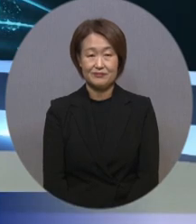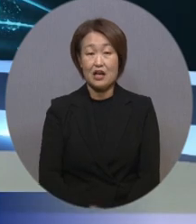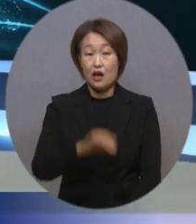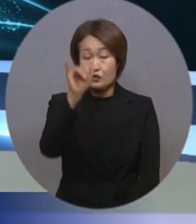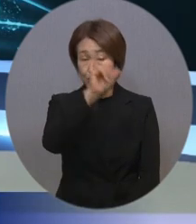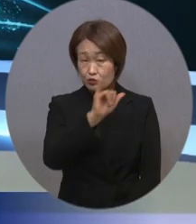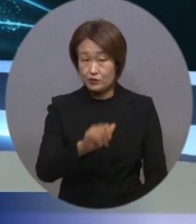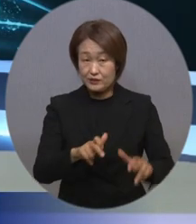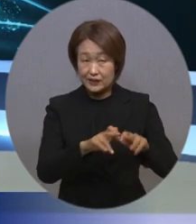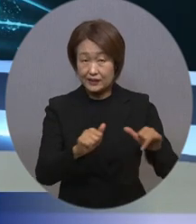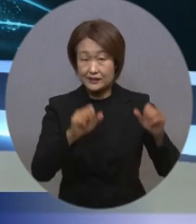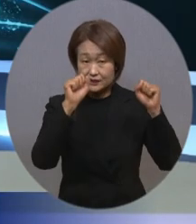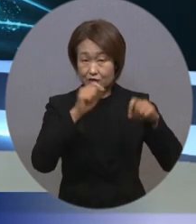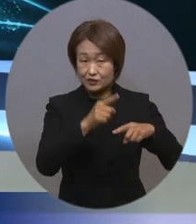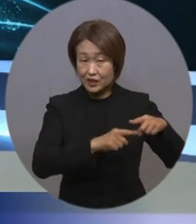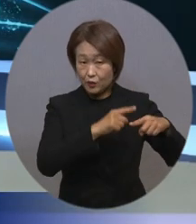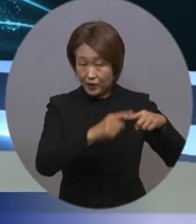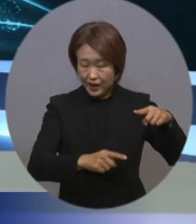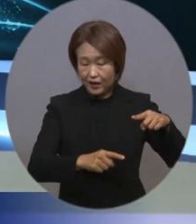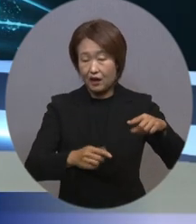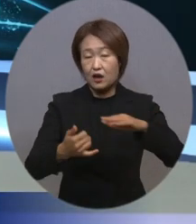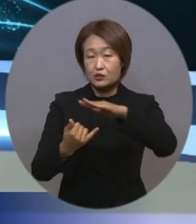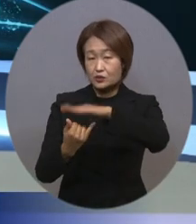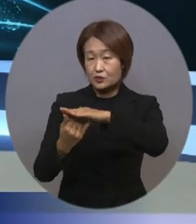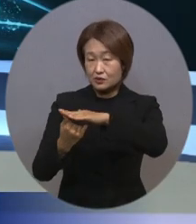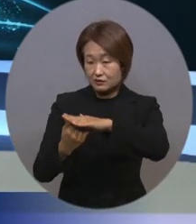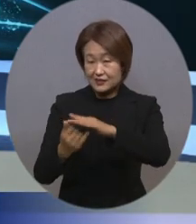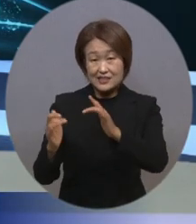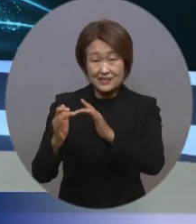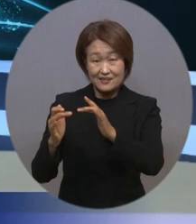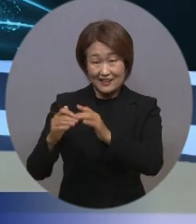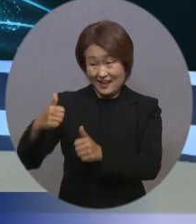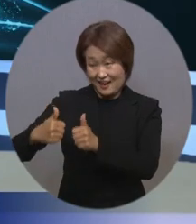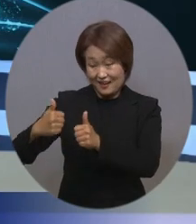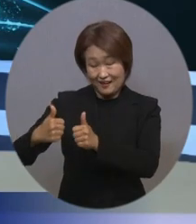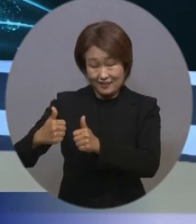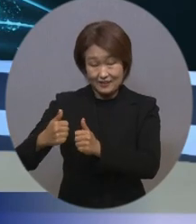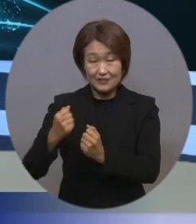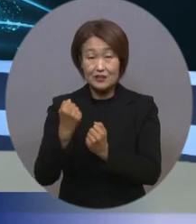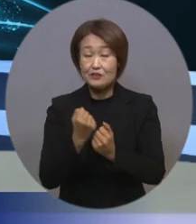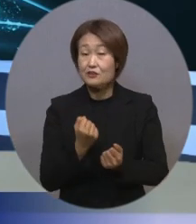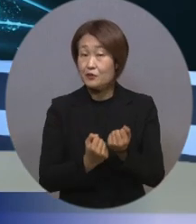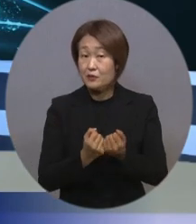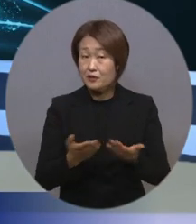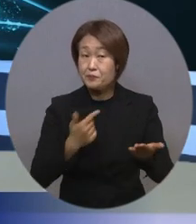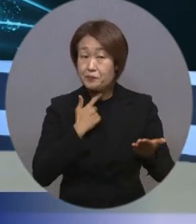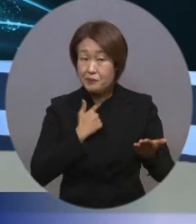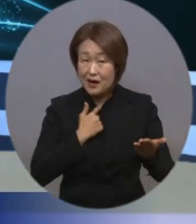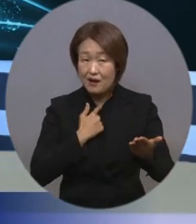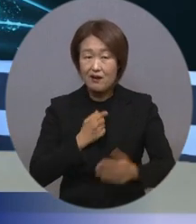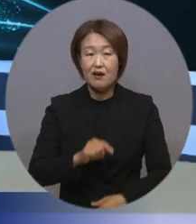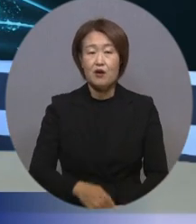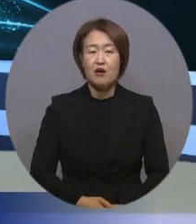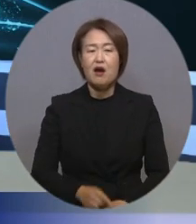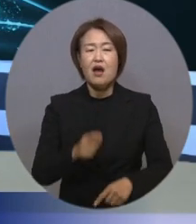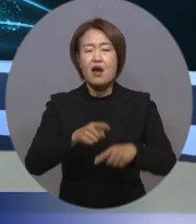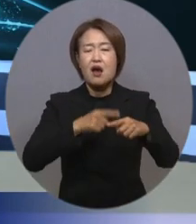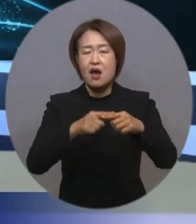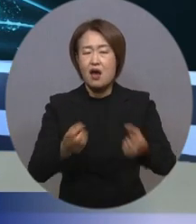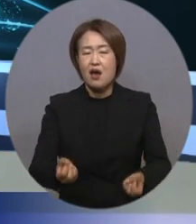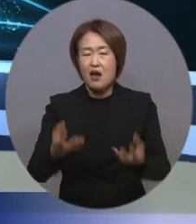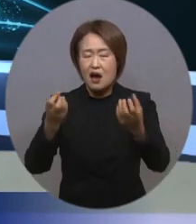앞서 전국 장애인체육대회와 청소년 코딩 챌린지 소식 전해드렸는데요 여러대회와 행사들이 대면행사로